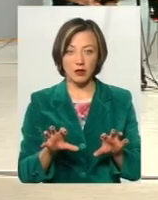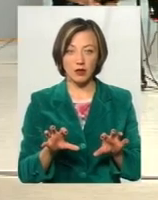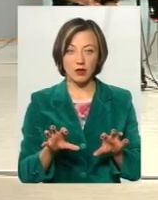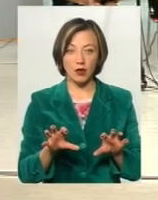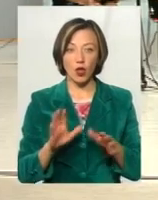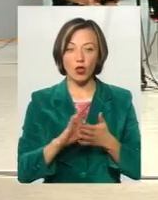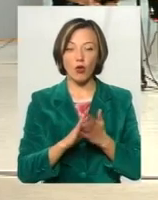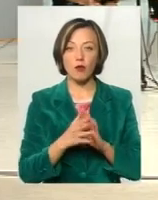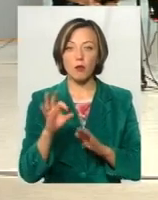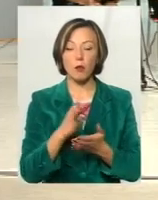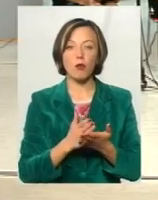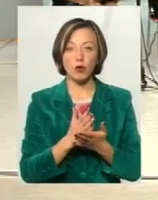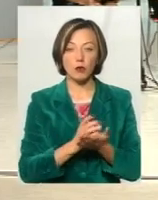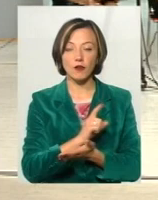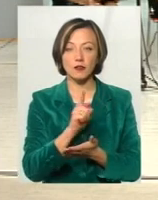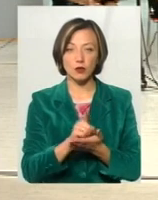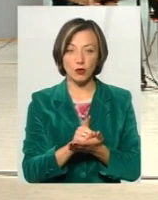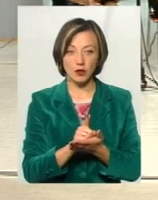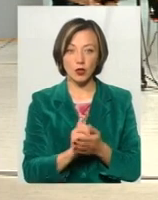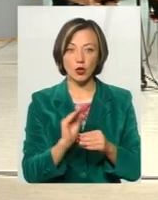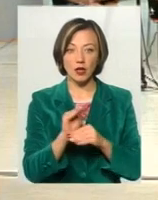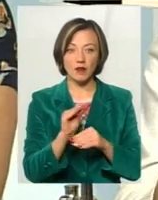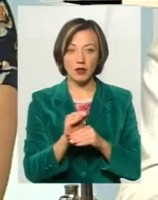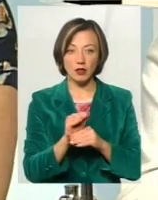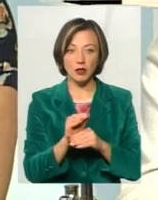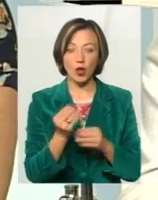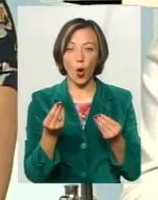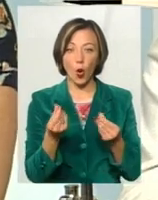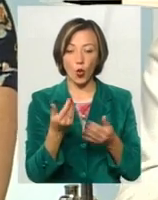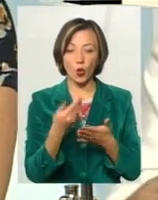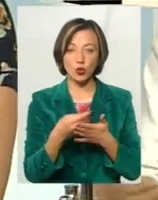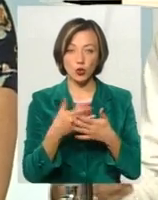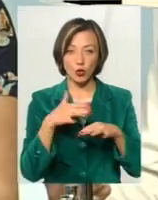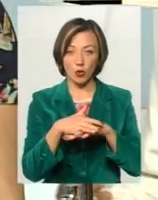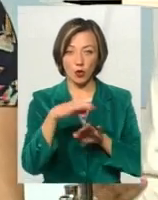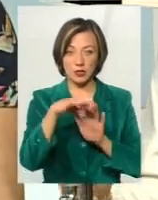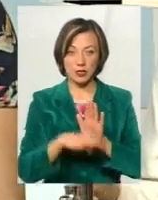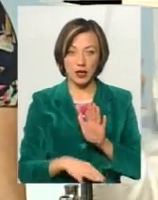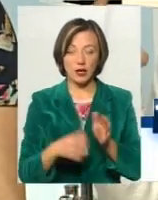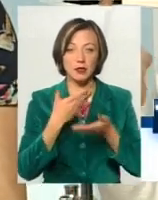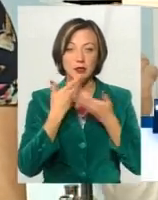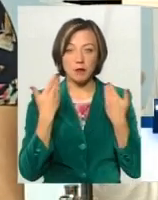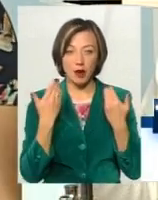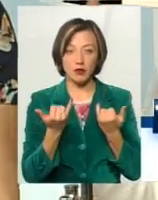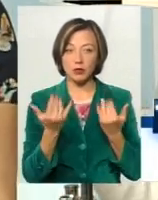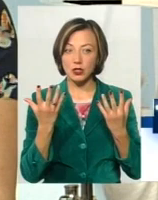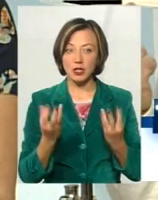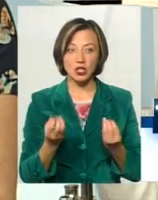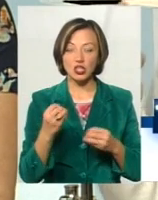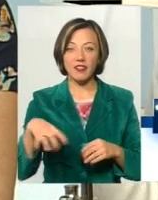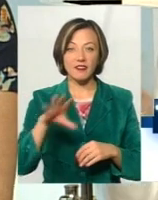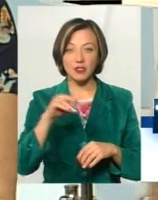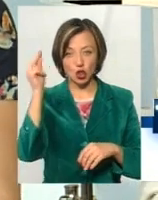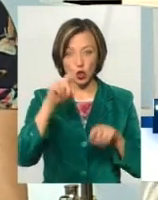про послуги обов'язково повинно додаватись, що кошторис. Розрахунки, так. Кошторису немає. На сьогоднішній день ще не всі